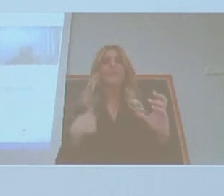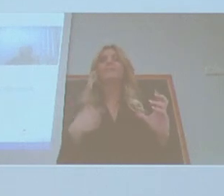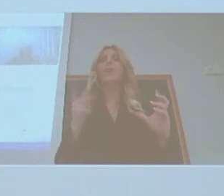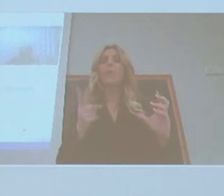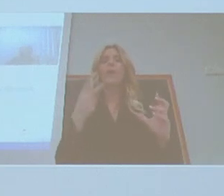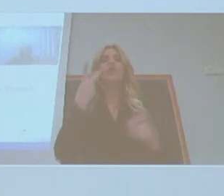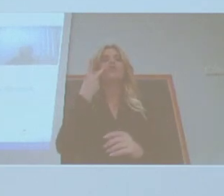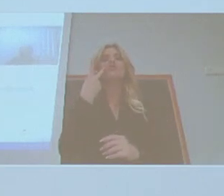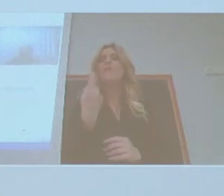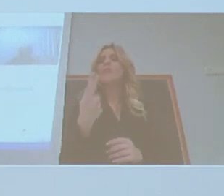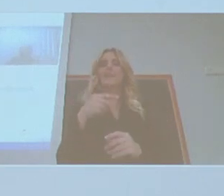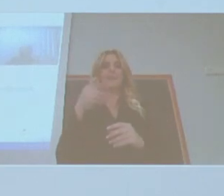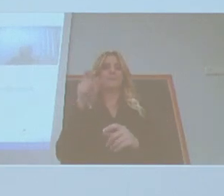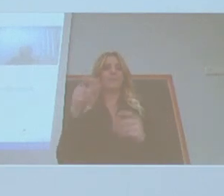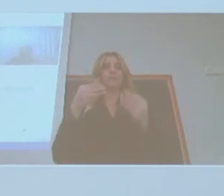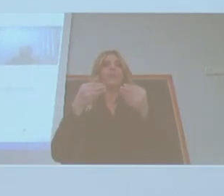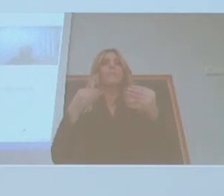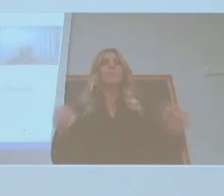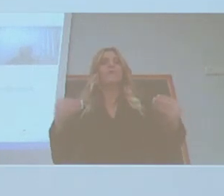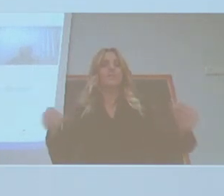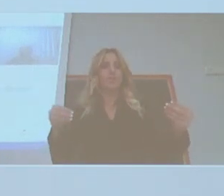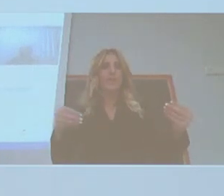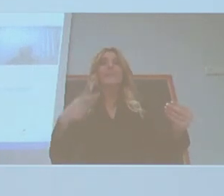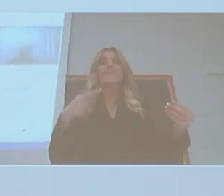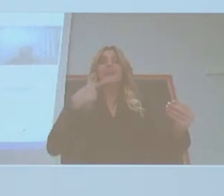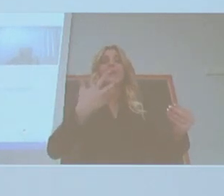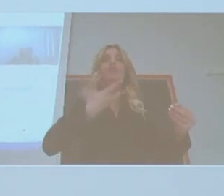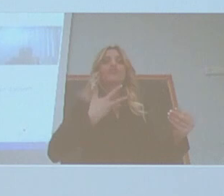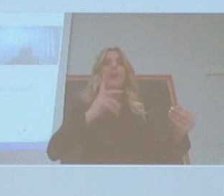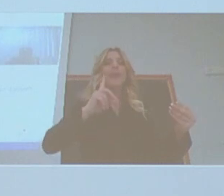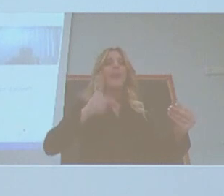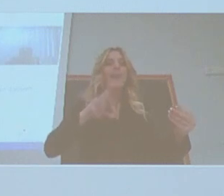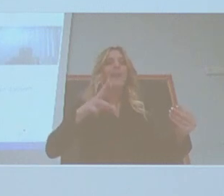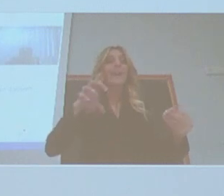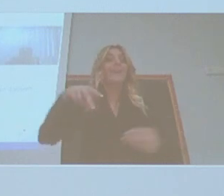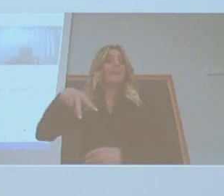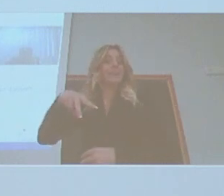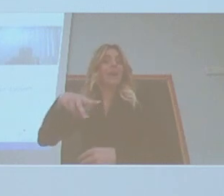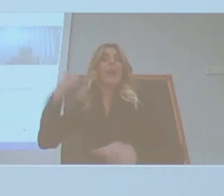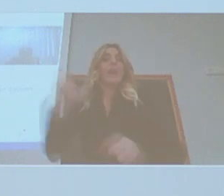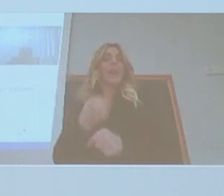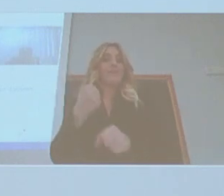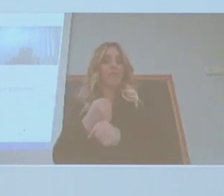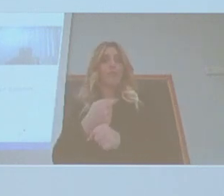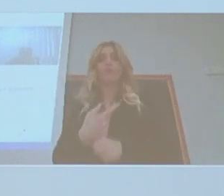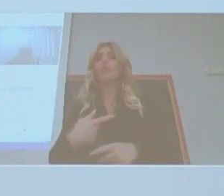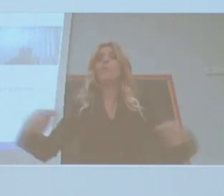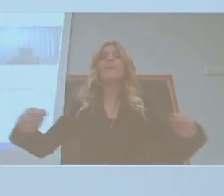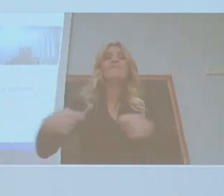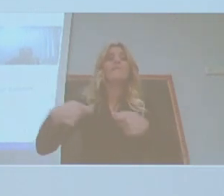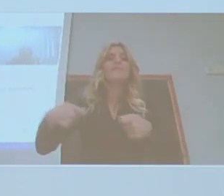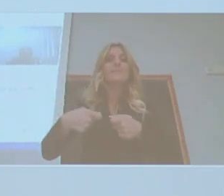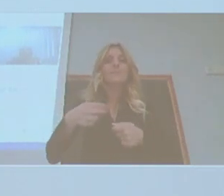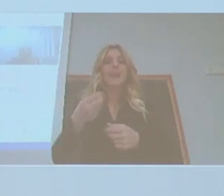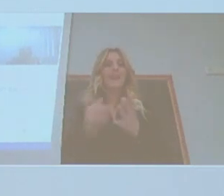trovare professionalità con competenze green sul mercato del lavoro. Poca flessibilità nelle risorse